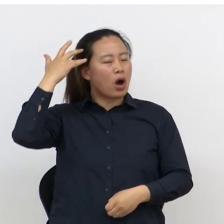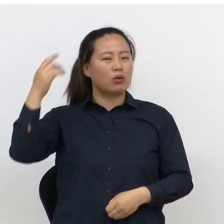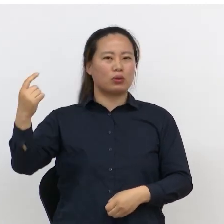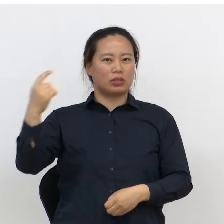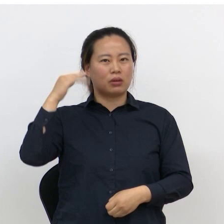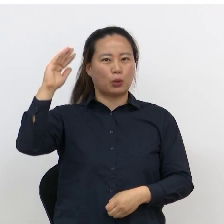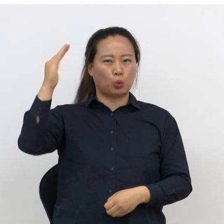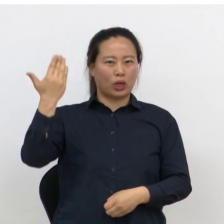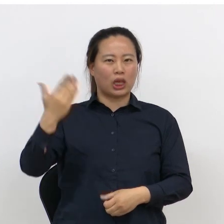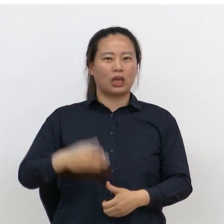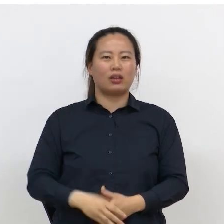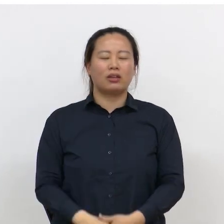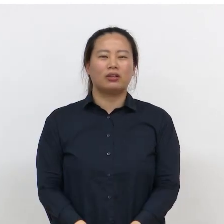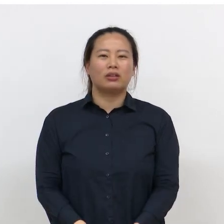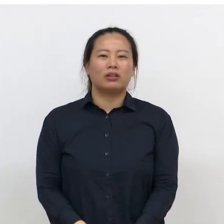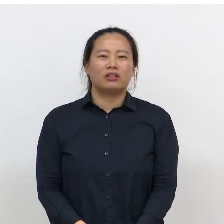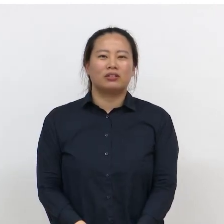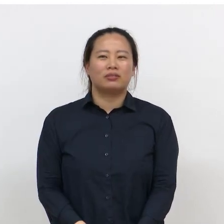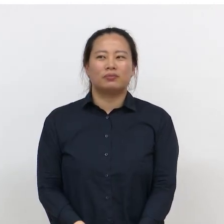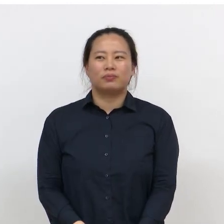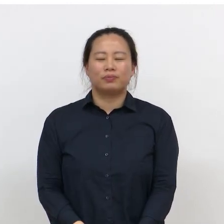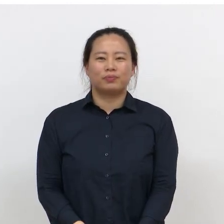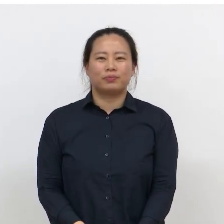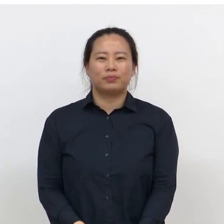되는 것이죠.